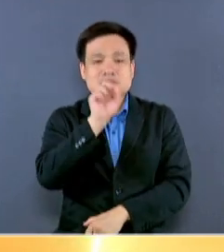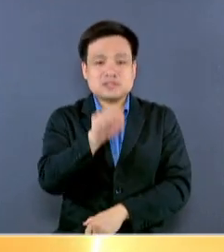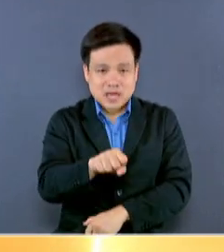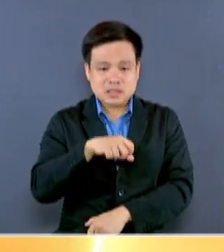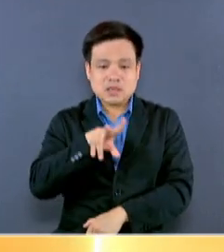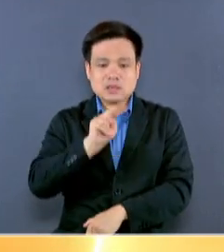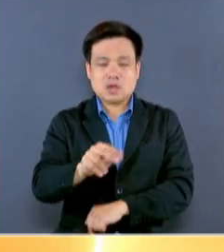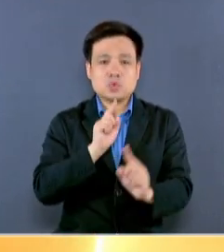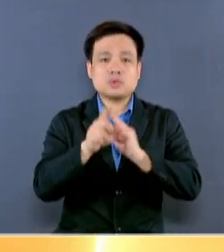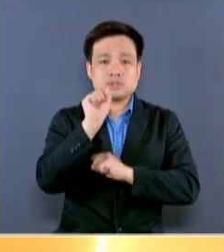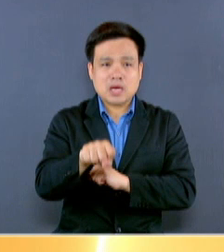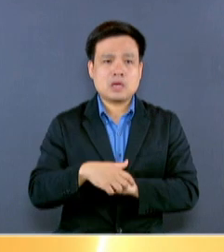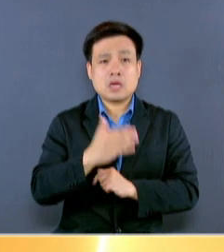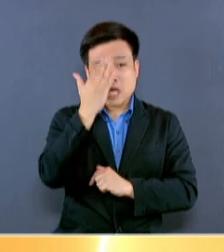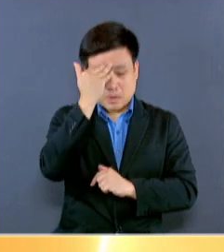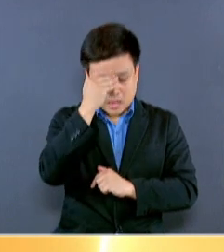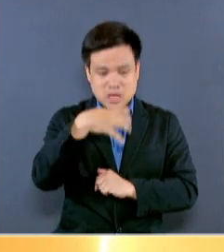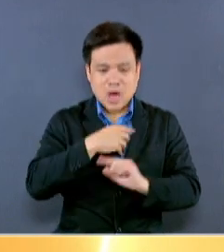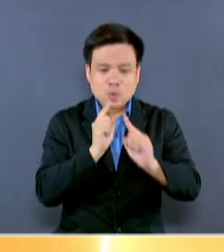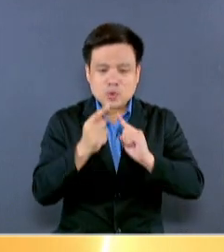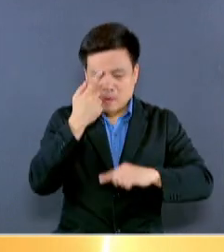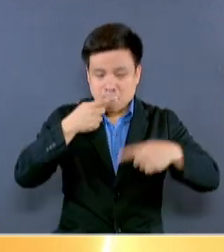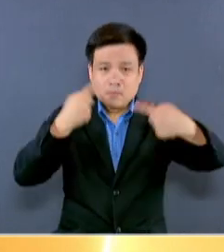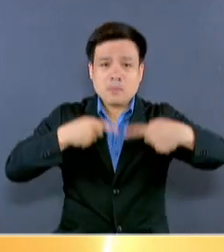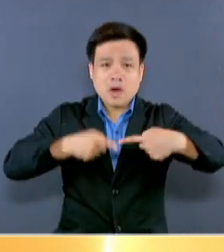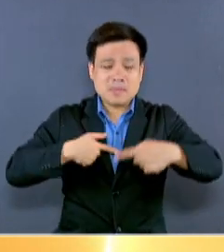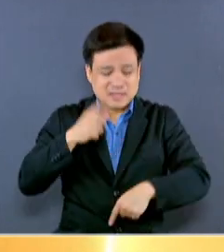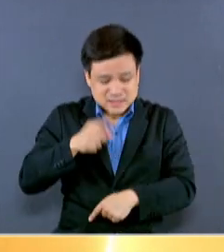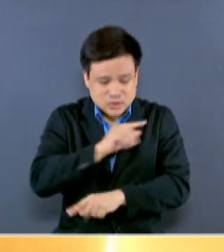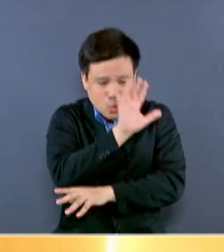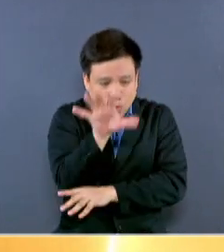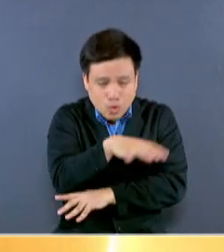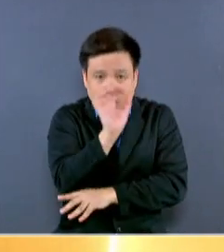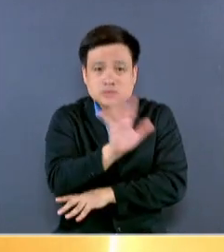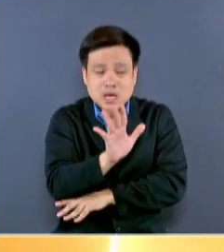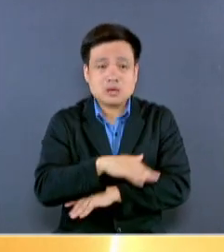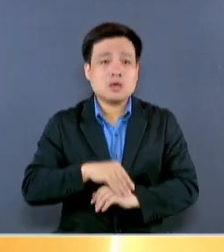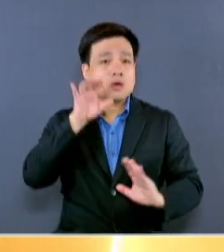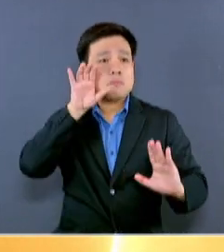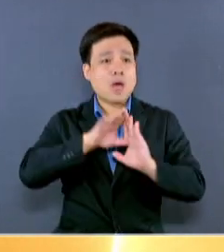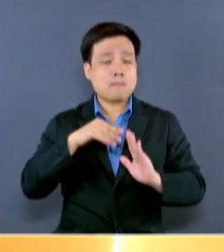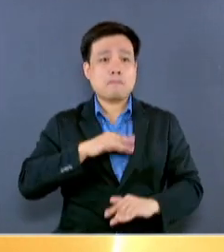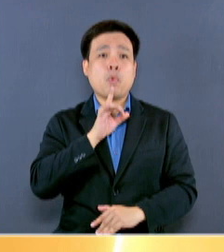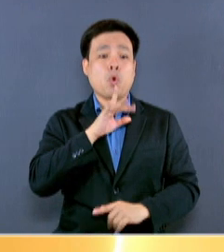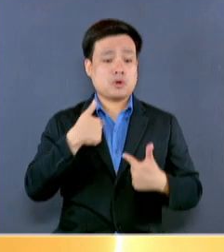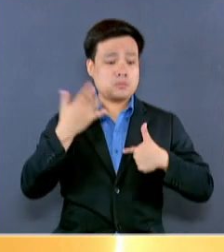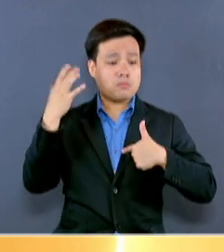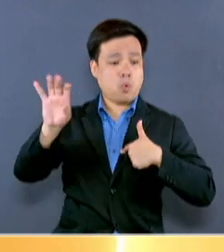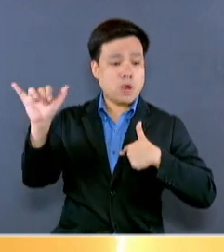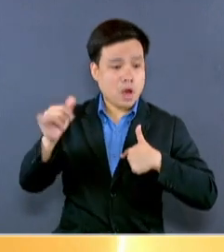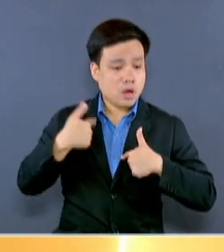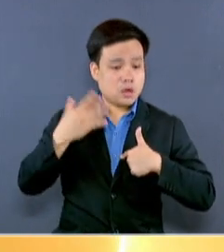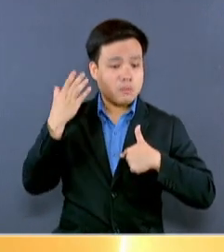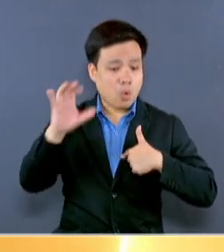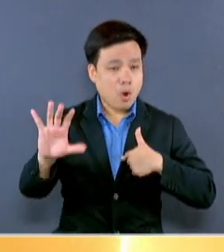จะมาปรับความเข้าใจหลังจากทะเลาะกันแล้วไม่มีเจตนาที่จะไปล่อลวงส่วนภาพเปลือยที่มีผมก็ไม่ได้นำไปเผยแพร่ครับแต่ว่า